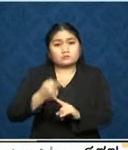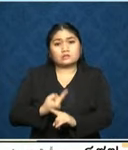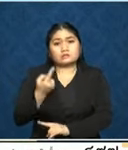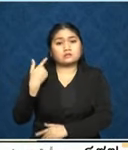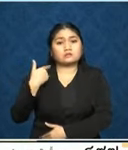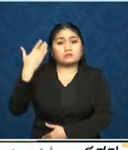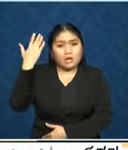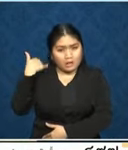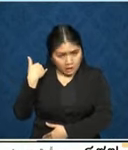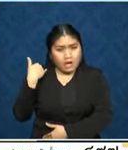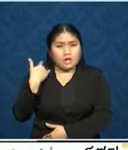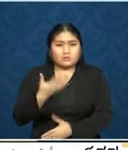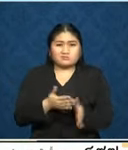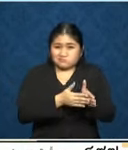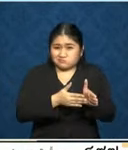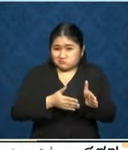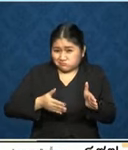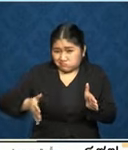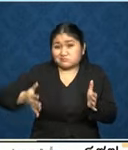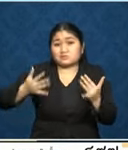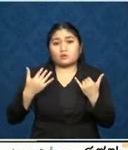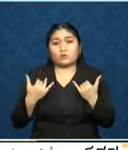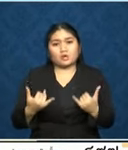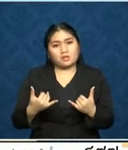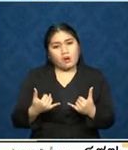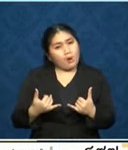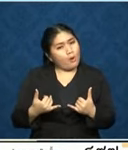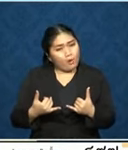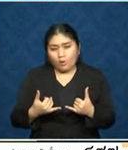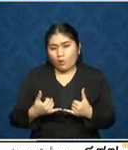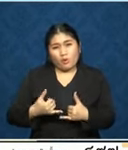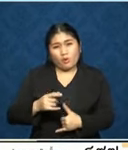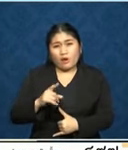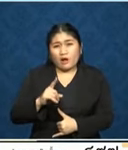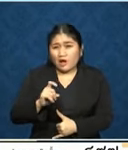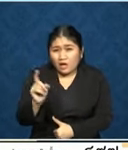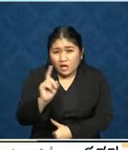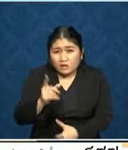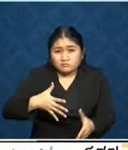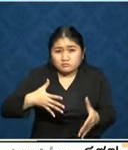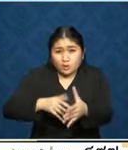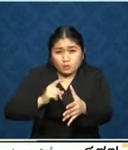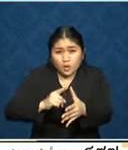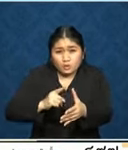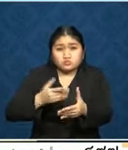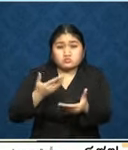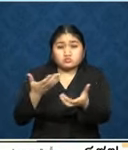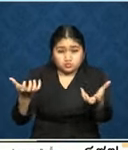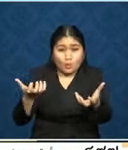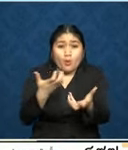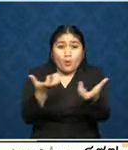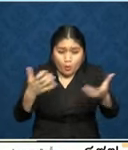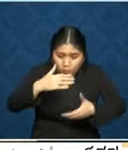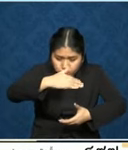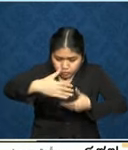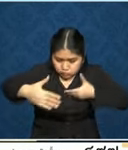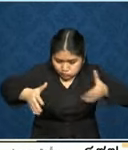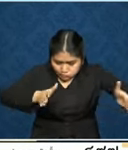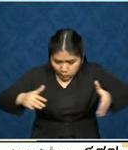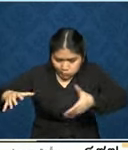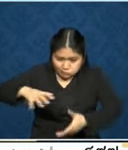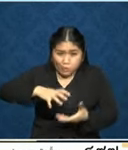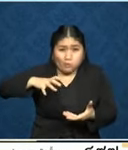เหตุการณ์ดังกล่าวจนถึงวันนี้ก่อให้เกิดความเสียหายดังนี้ค่ะ1ทำให้ตู้สินค้าตกค้างเป็นจำนวนมากทั้งขาเข้าและ